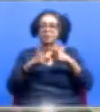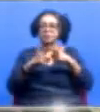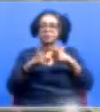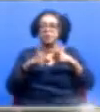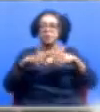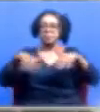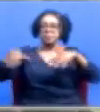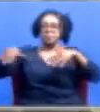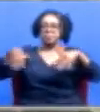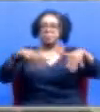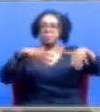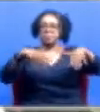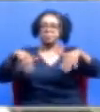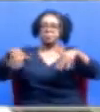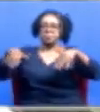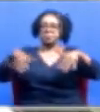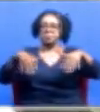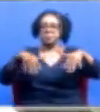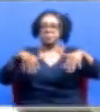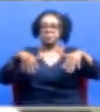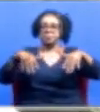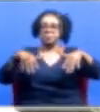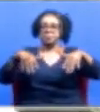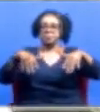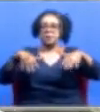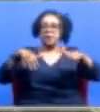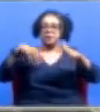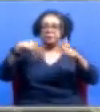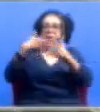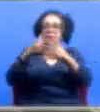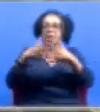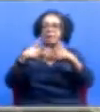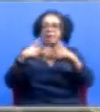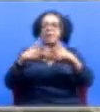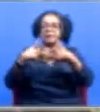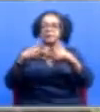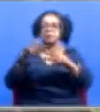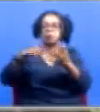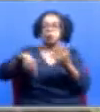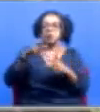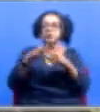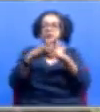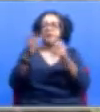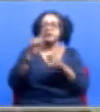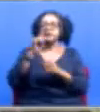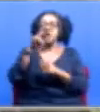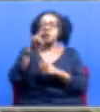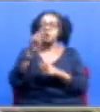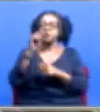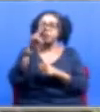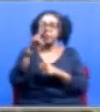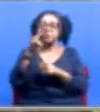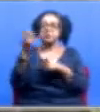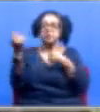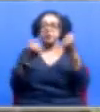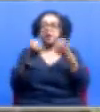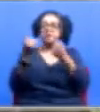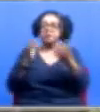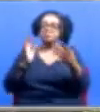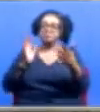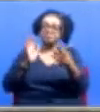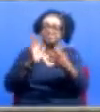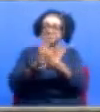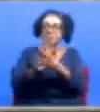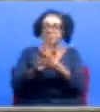yake ilikuwa inaguruza chini hadi wakafika kwa gate. Tukaanza kushout, driver akashika emergency